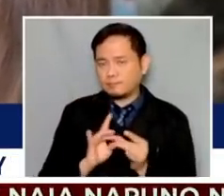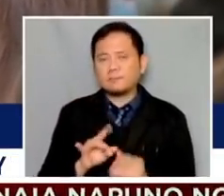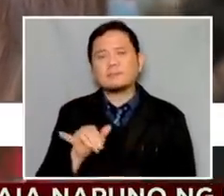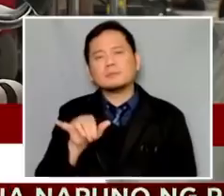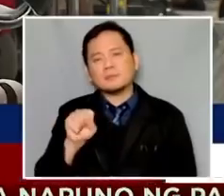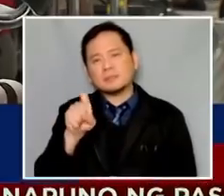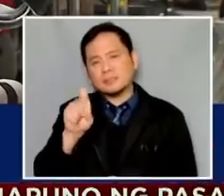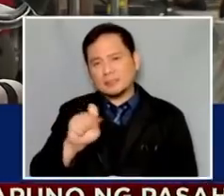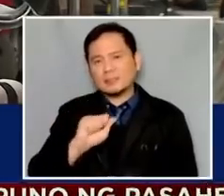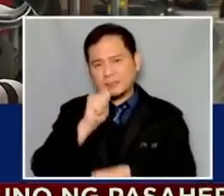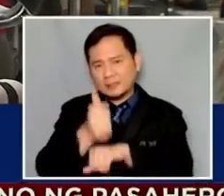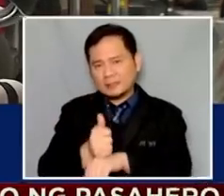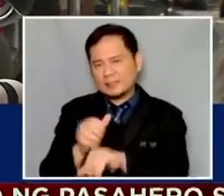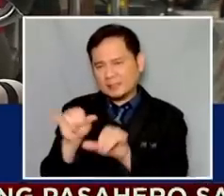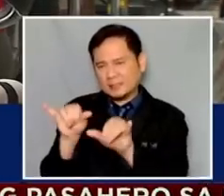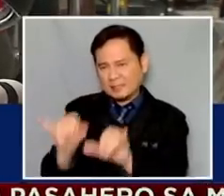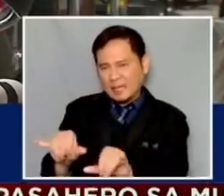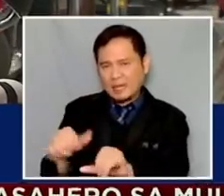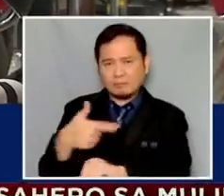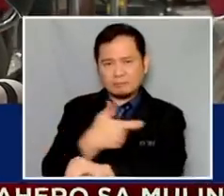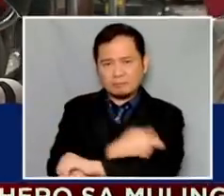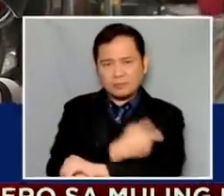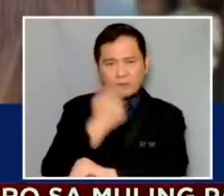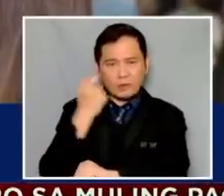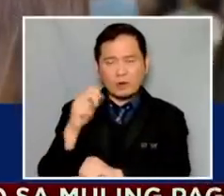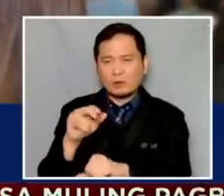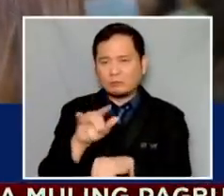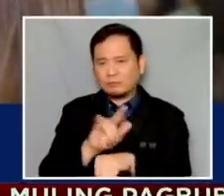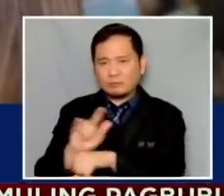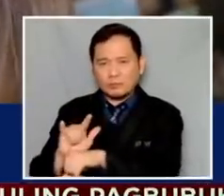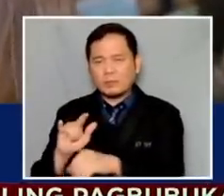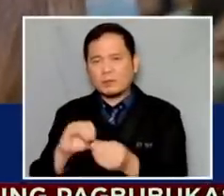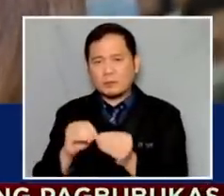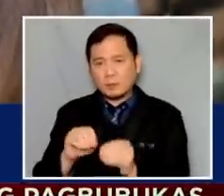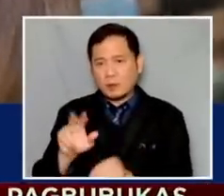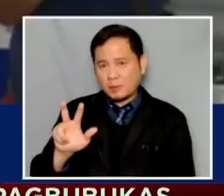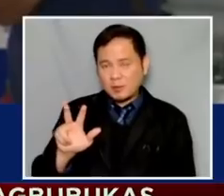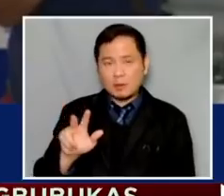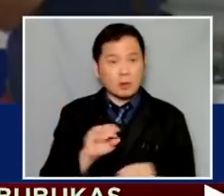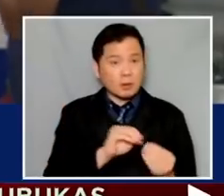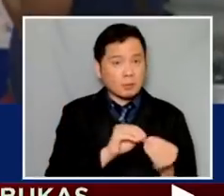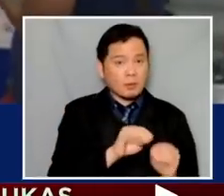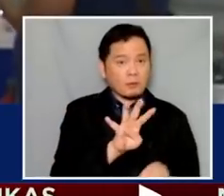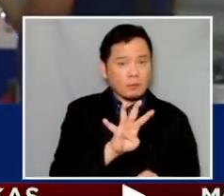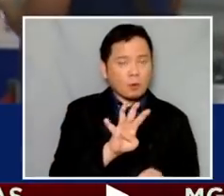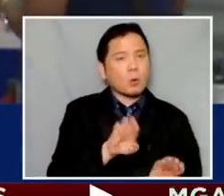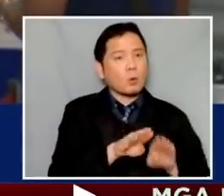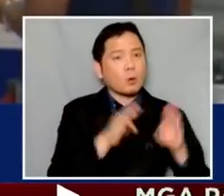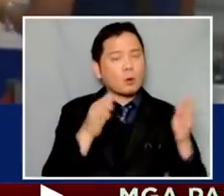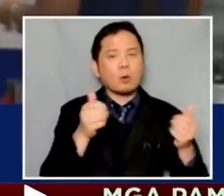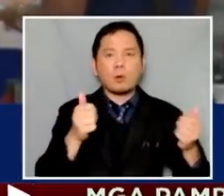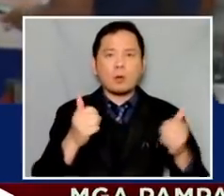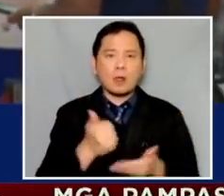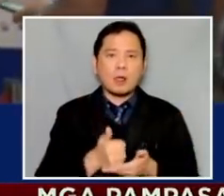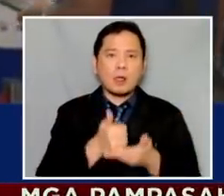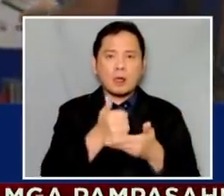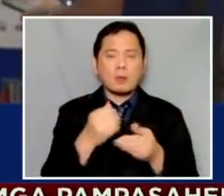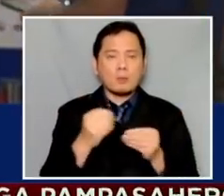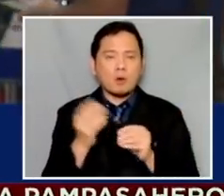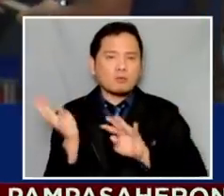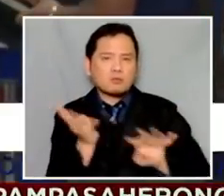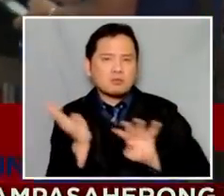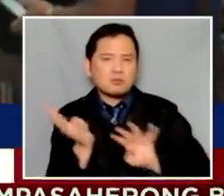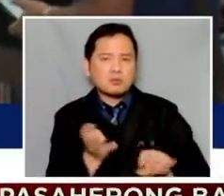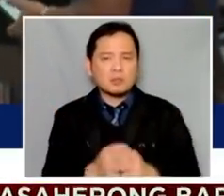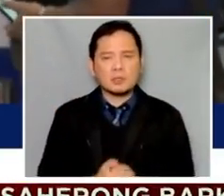ang congestion sa Terminal 3. Malaking tulong ho ang Terminal 4 sa pagbubukas ho natin ngayong araw. Hindi pa talaga full na bawi, pero papunta na kami